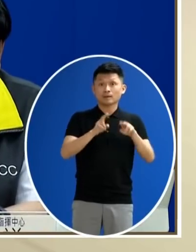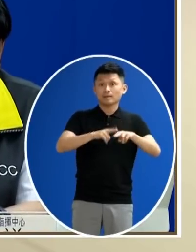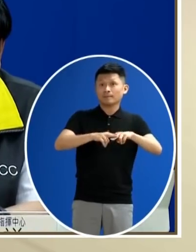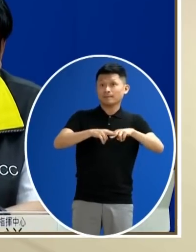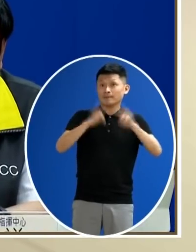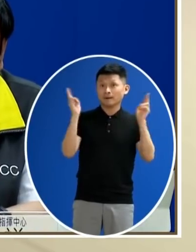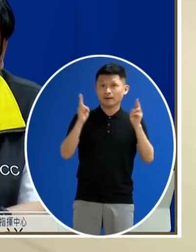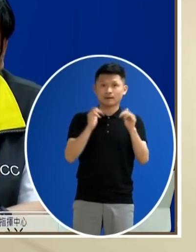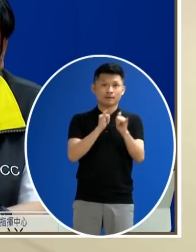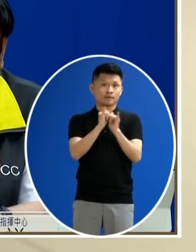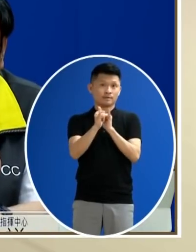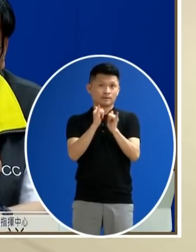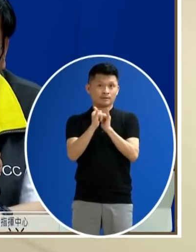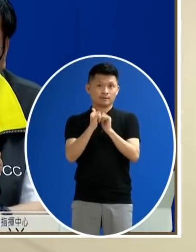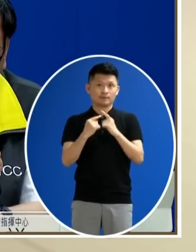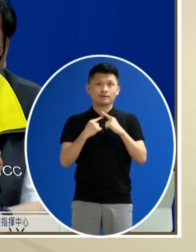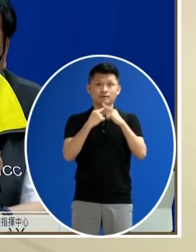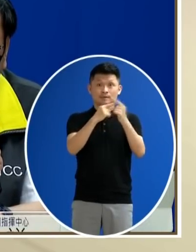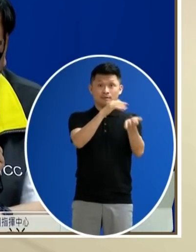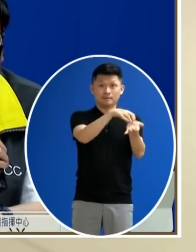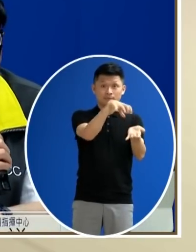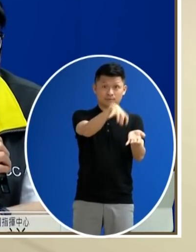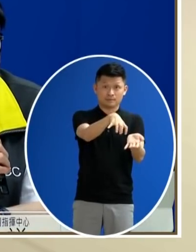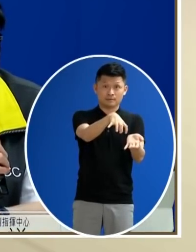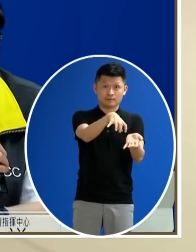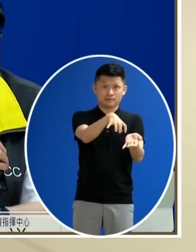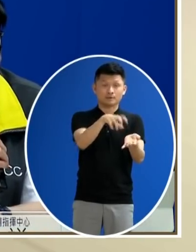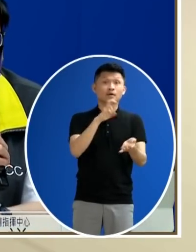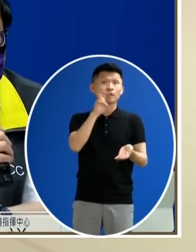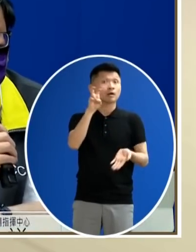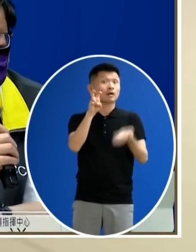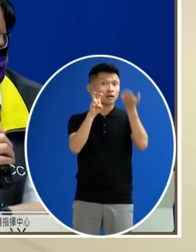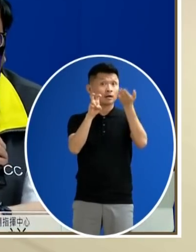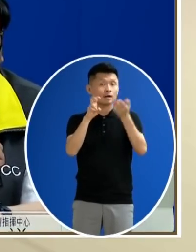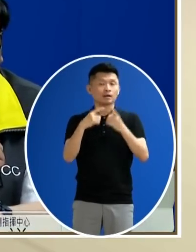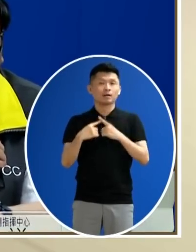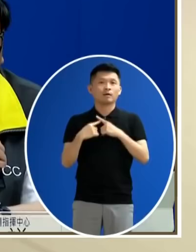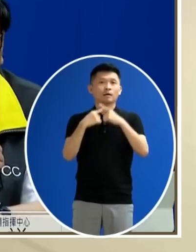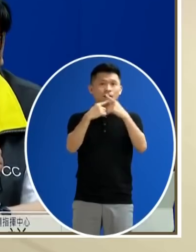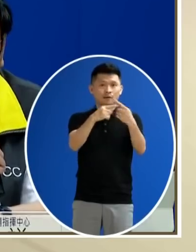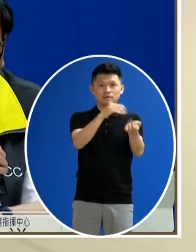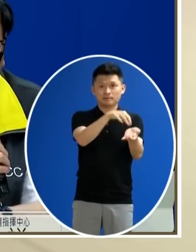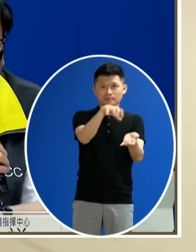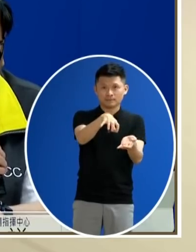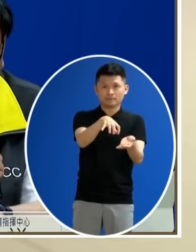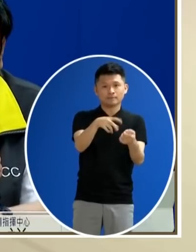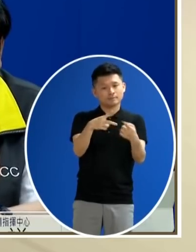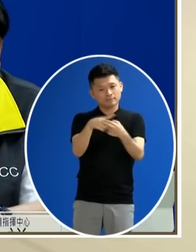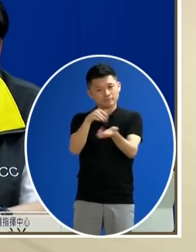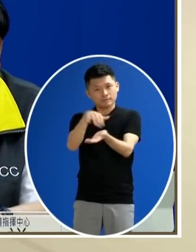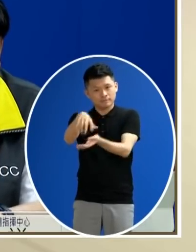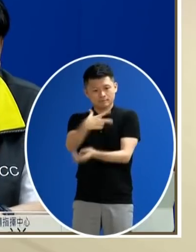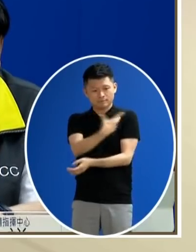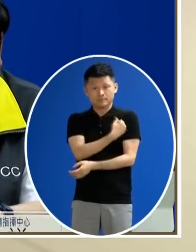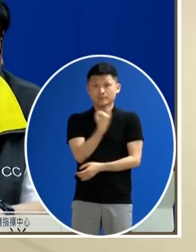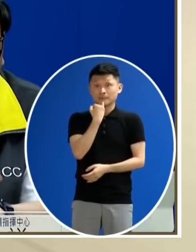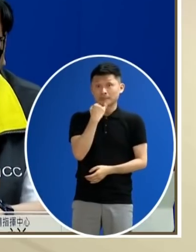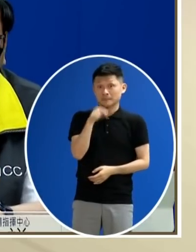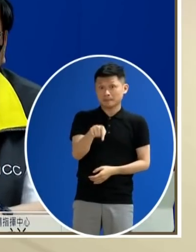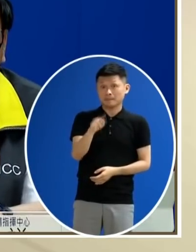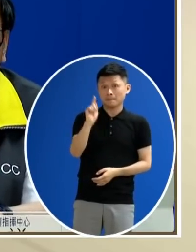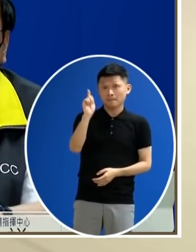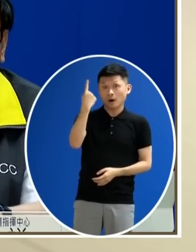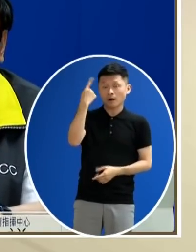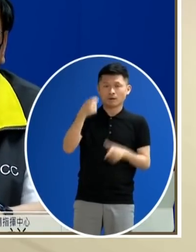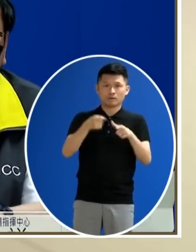放民众到这个诊所，就满20岁以上就可以到医院诊所去施打，主要是我们